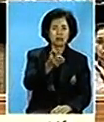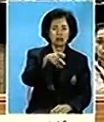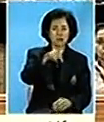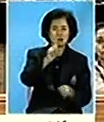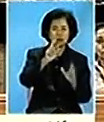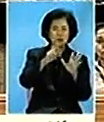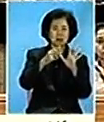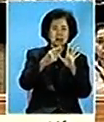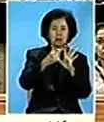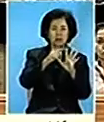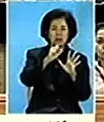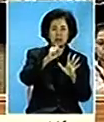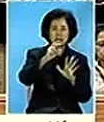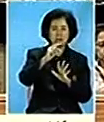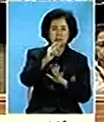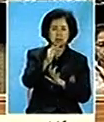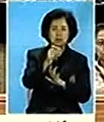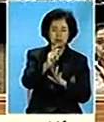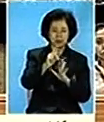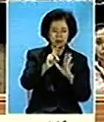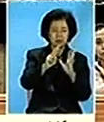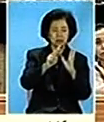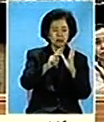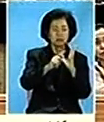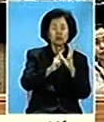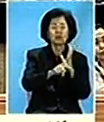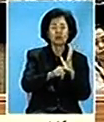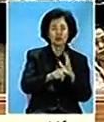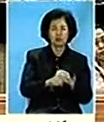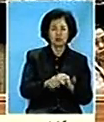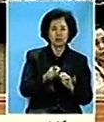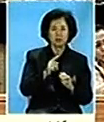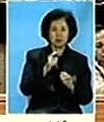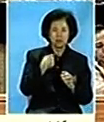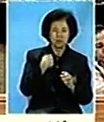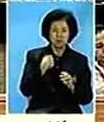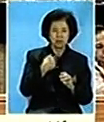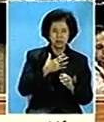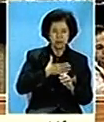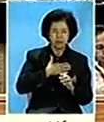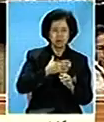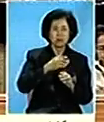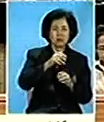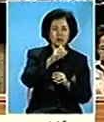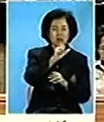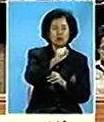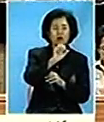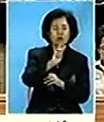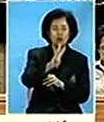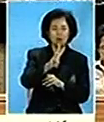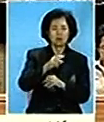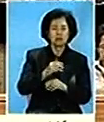เชิญท่านประสงค์ครับ ครับขอบคุณท่านประธานมีอย่างสูงครับกระผมนายประสงค์นุรักษ์สมาชิกวุฒิสภ